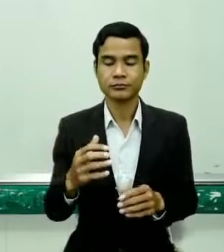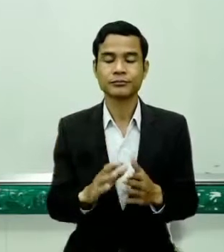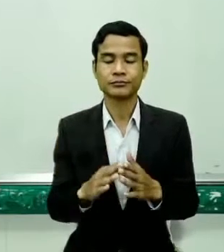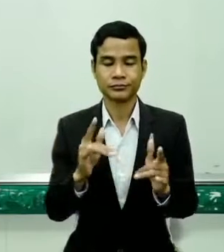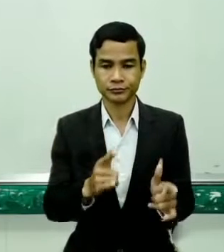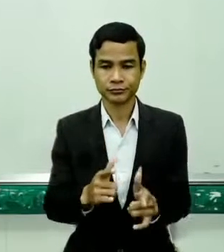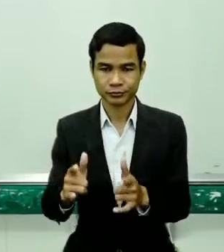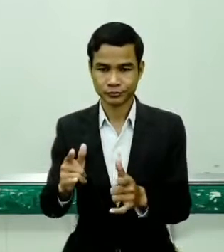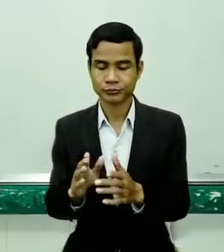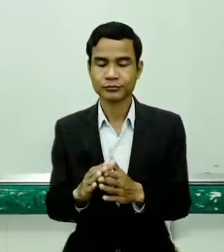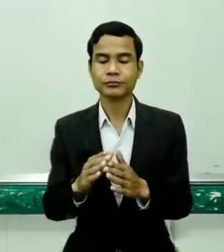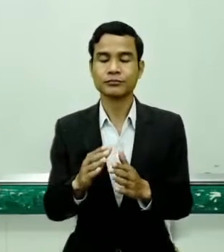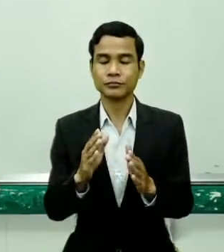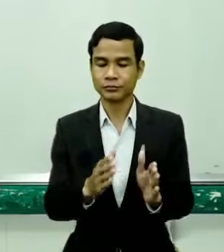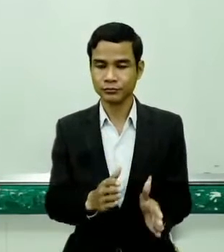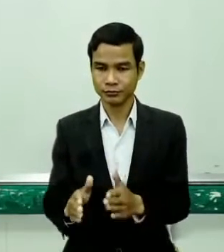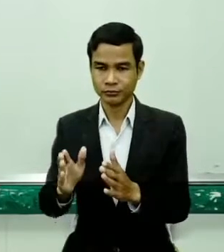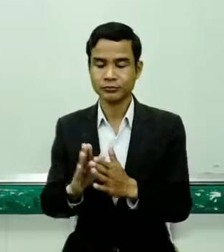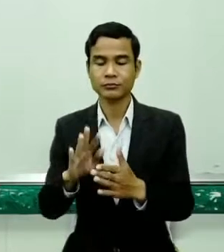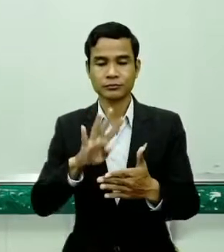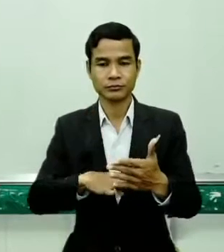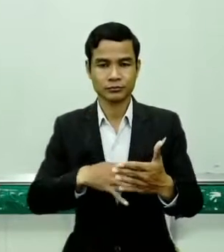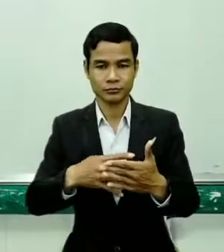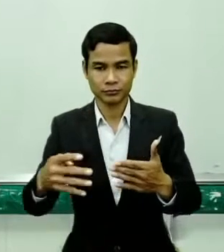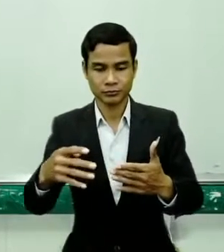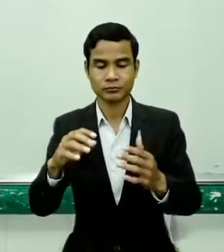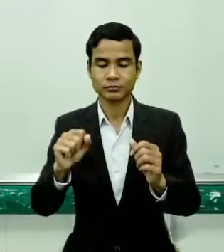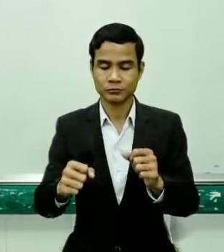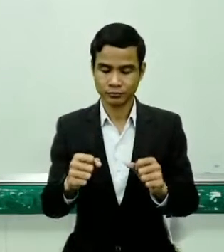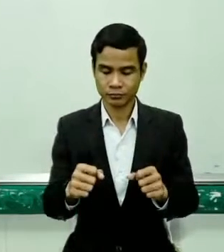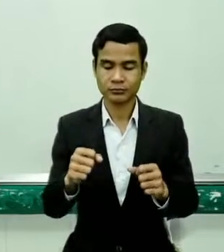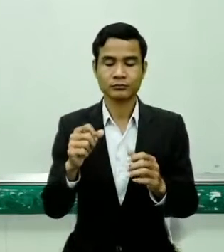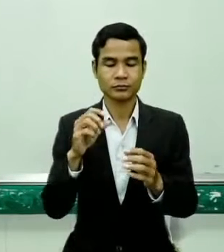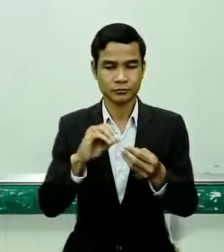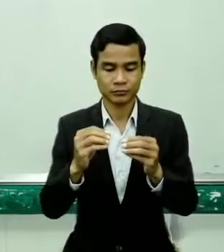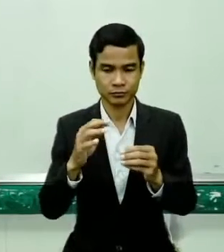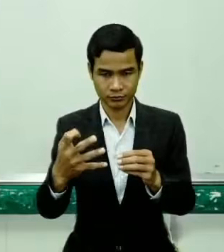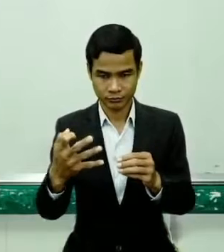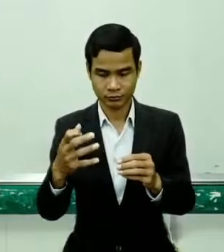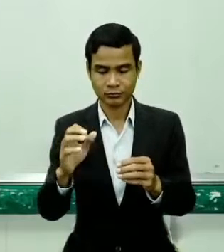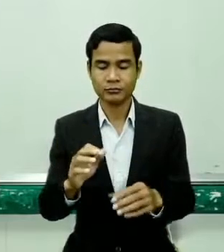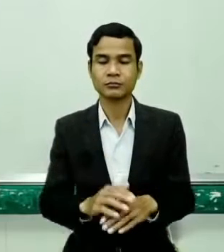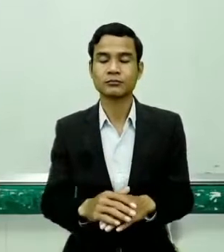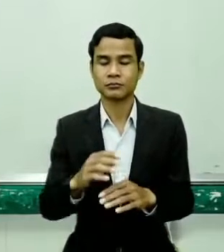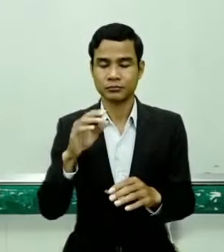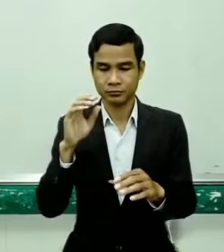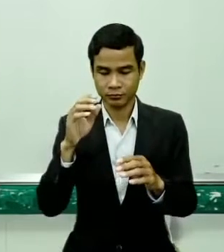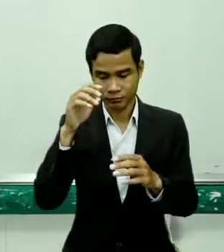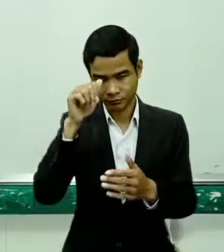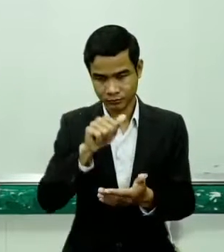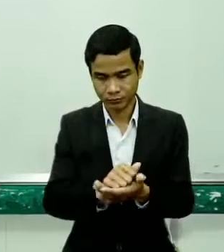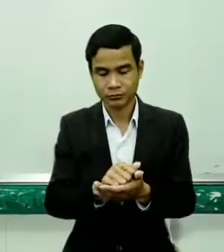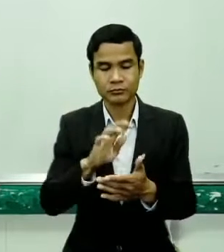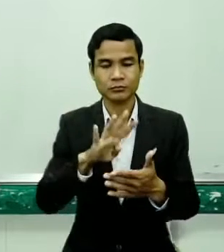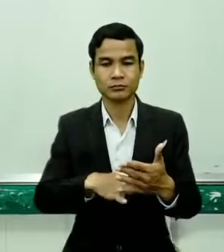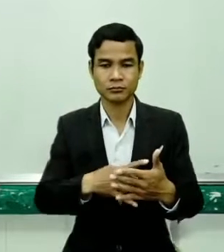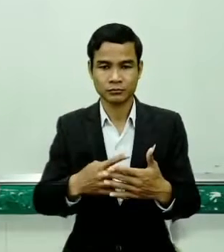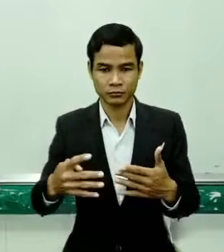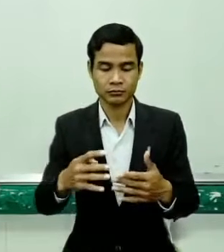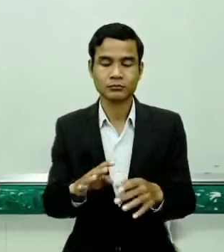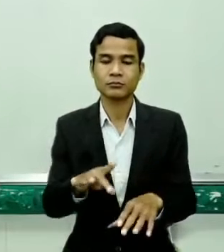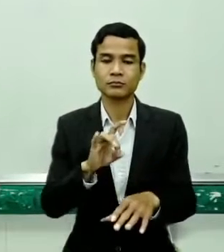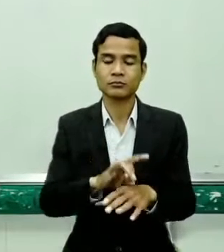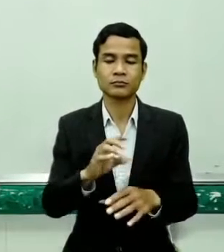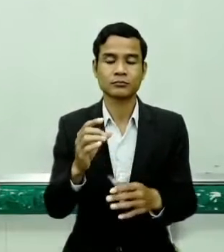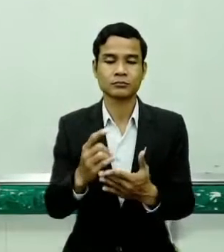rộ biếp, rịp chóm, phơ phàn cá. Nâng chậm nội rong ti bầm bấy, cử, ca xâm rạch phàn cá. Nơi khăn